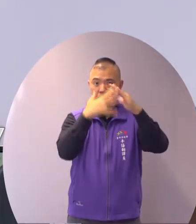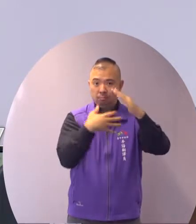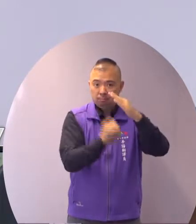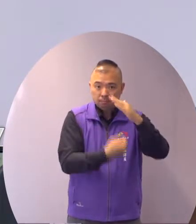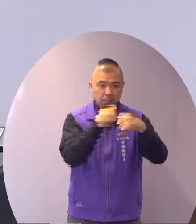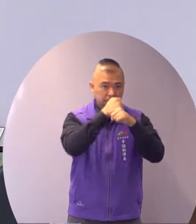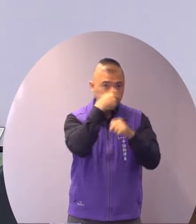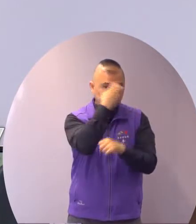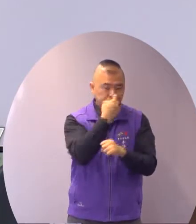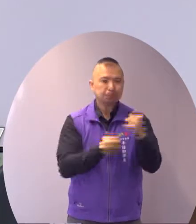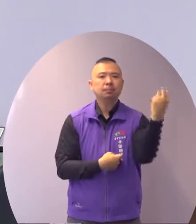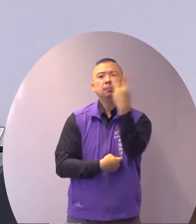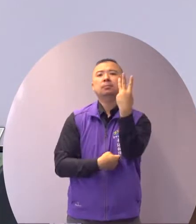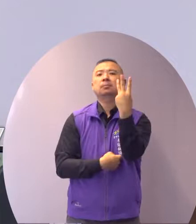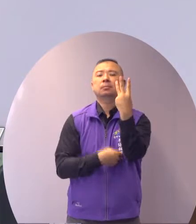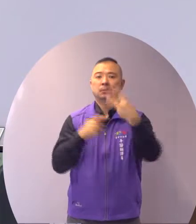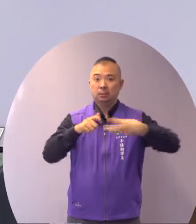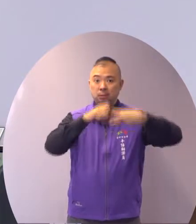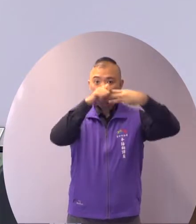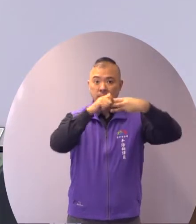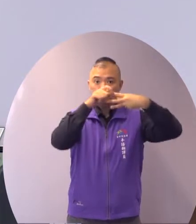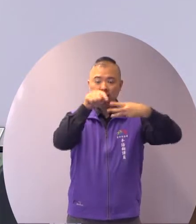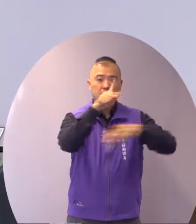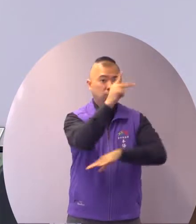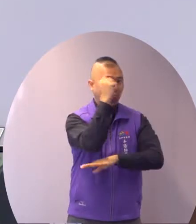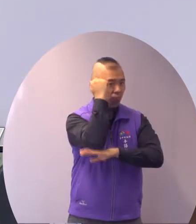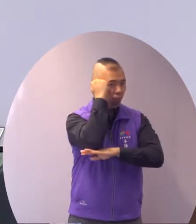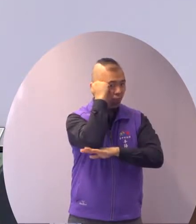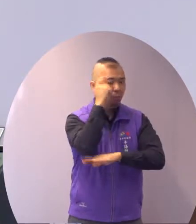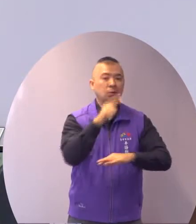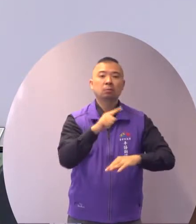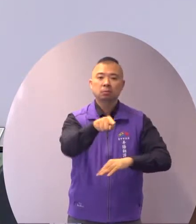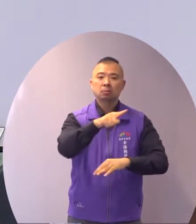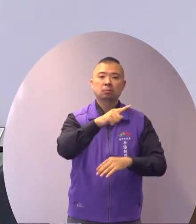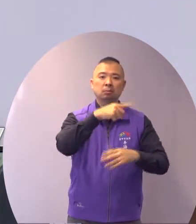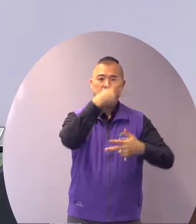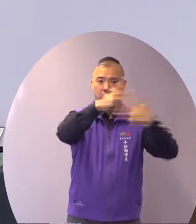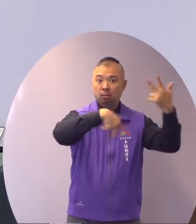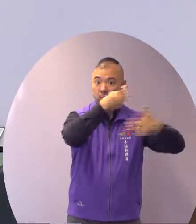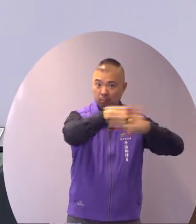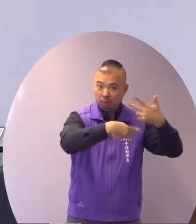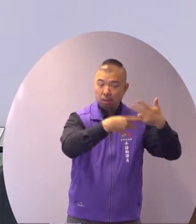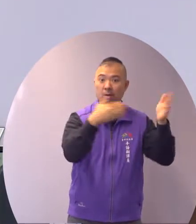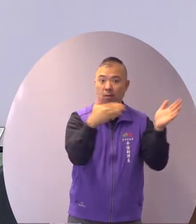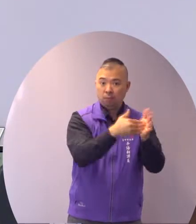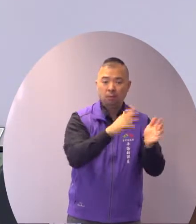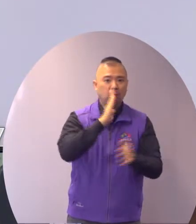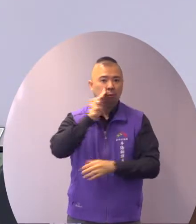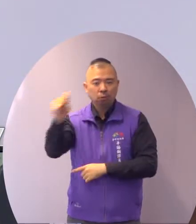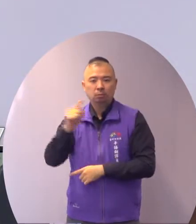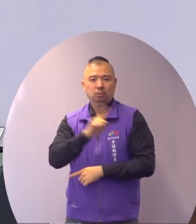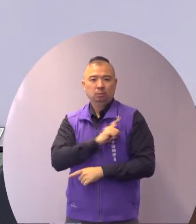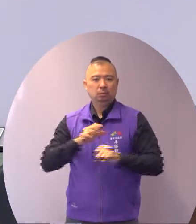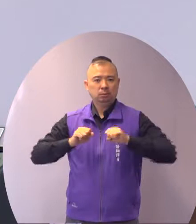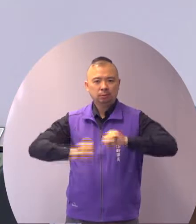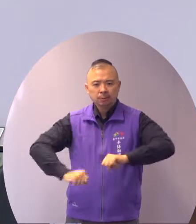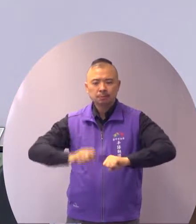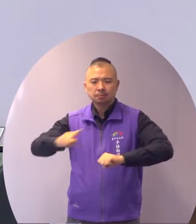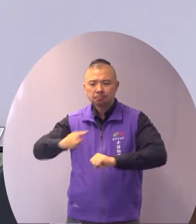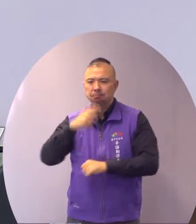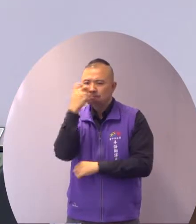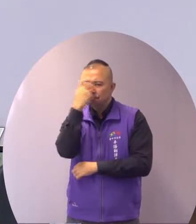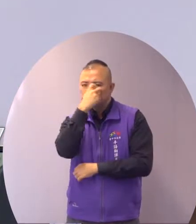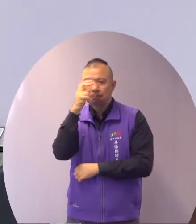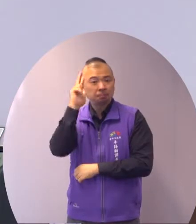是到这个旅馆去14天啊，14天，然后回去以后再自主管理7天；另外一种